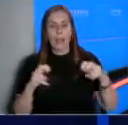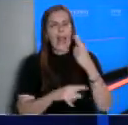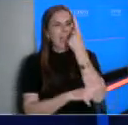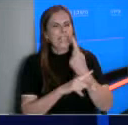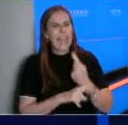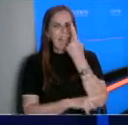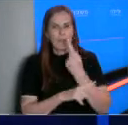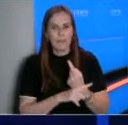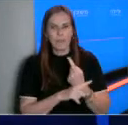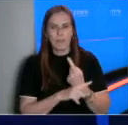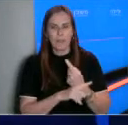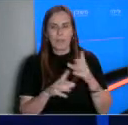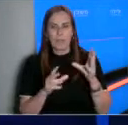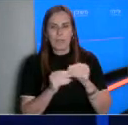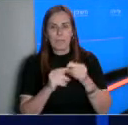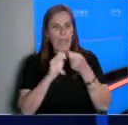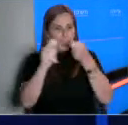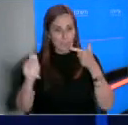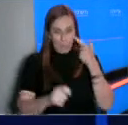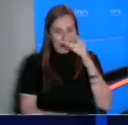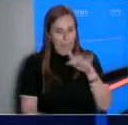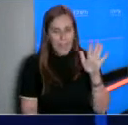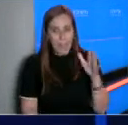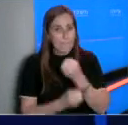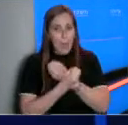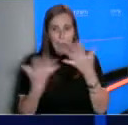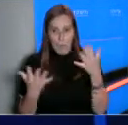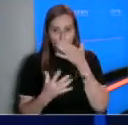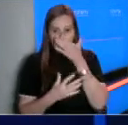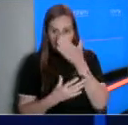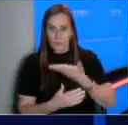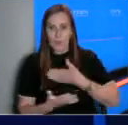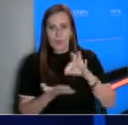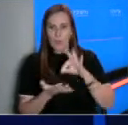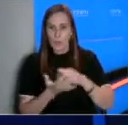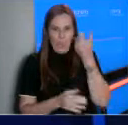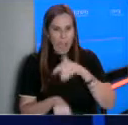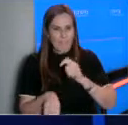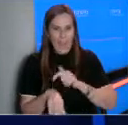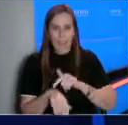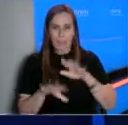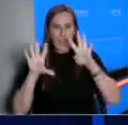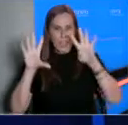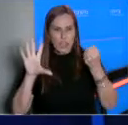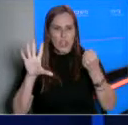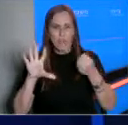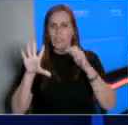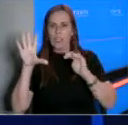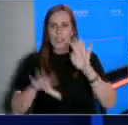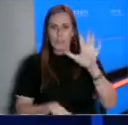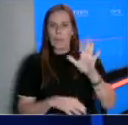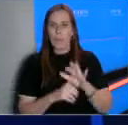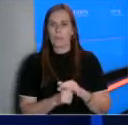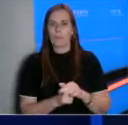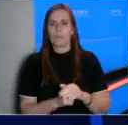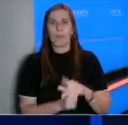טילים דרך חץ וקשת. תראה איזה ילדים, מהממים, וקיבלו ציונים שחבל על הזמן, 90,